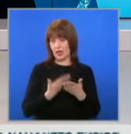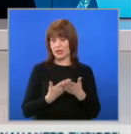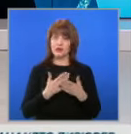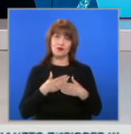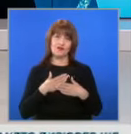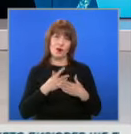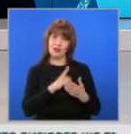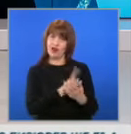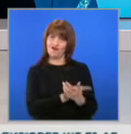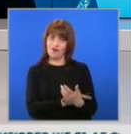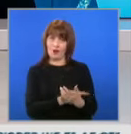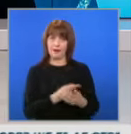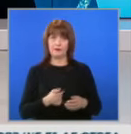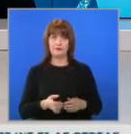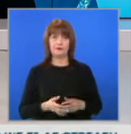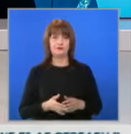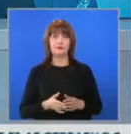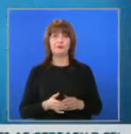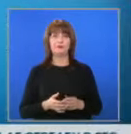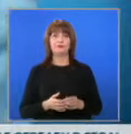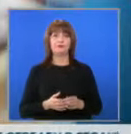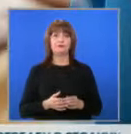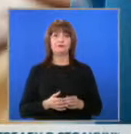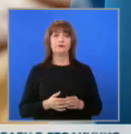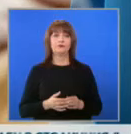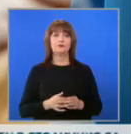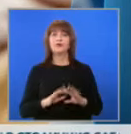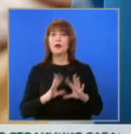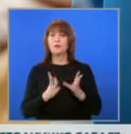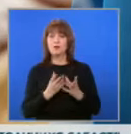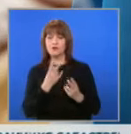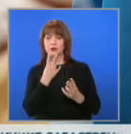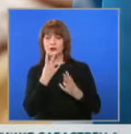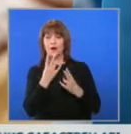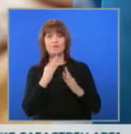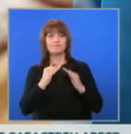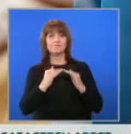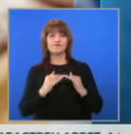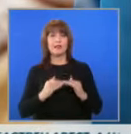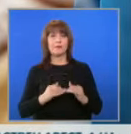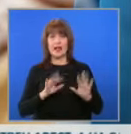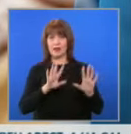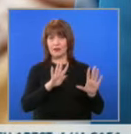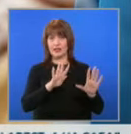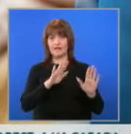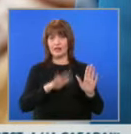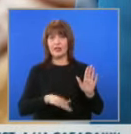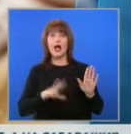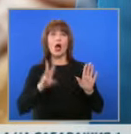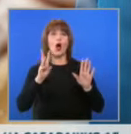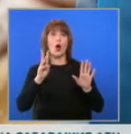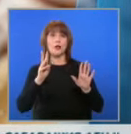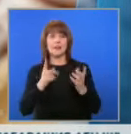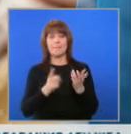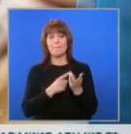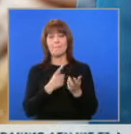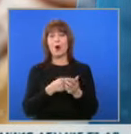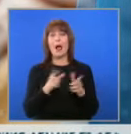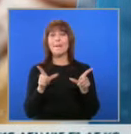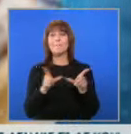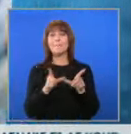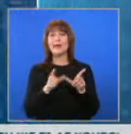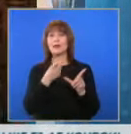волята си. Още от Елиана Димитрова. По всичко изглежда, че намалява от 9 на 8 броя на митрополитите, които имат